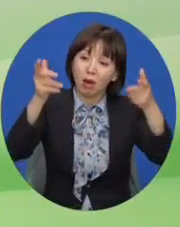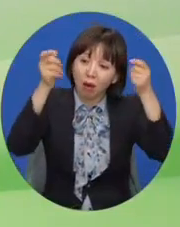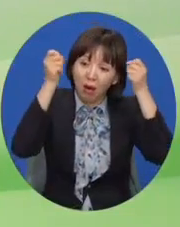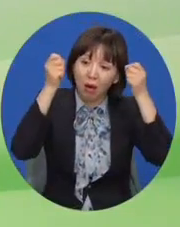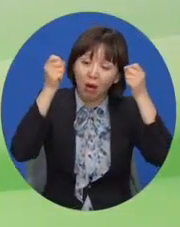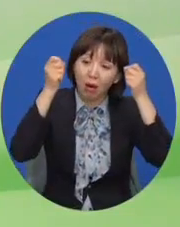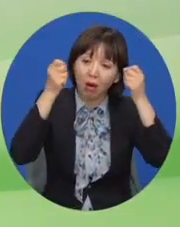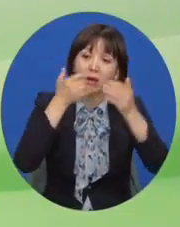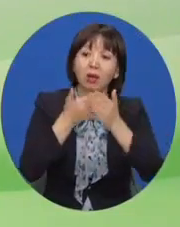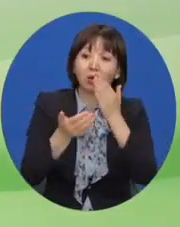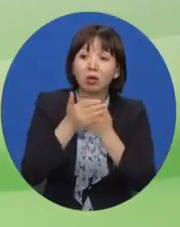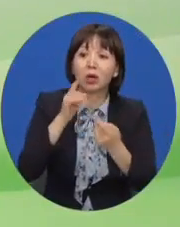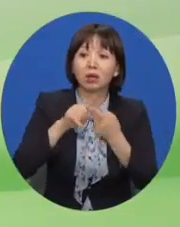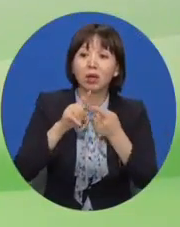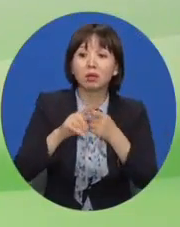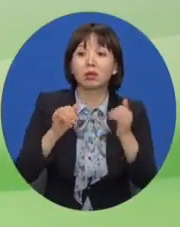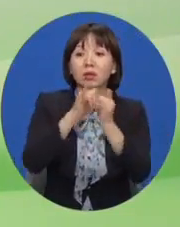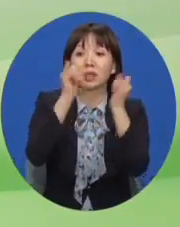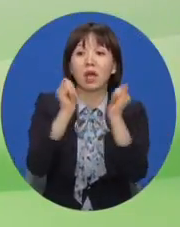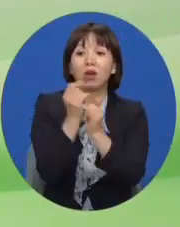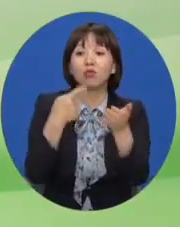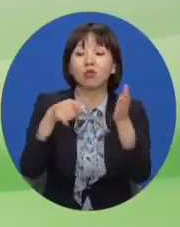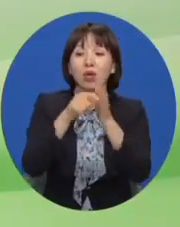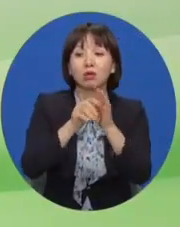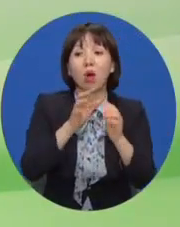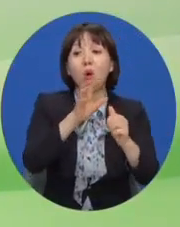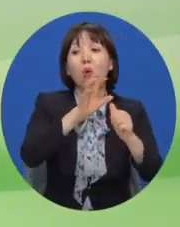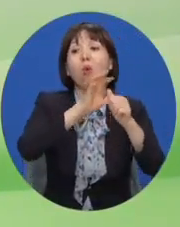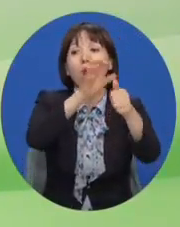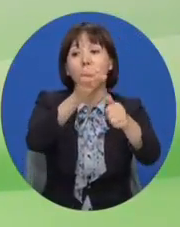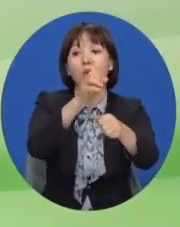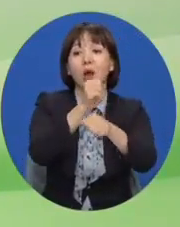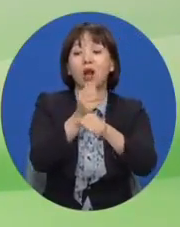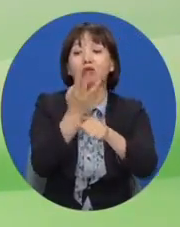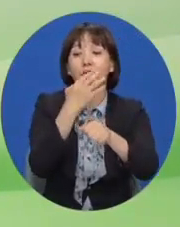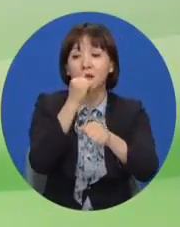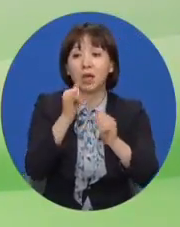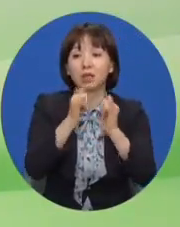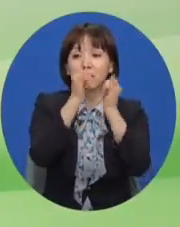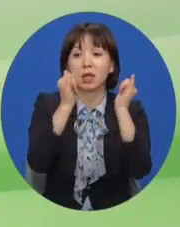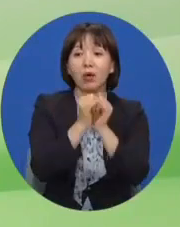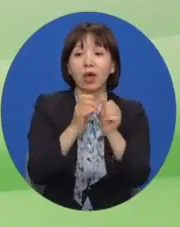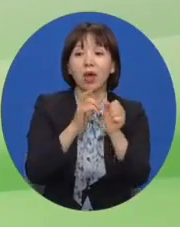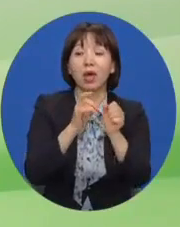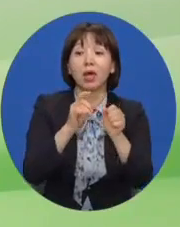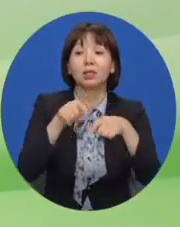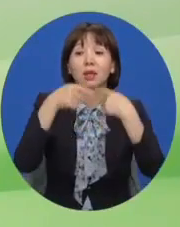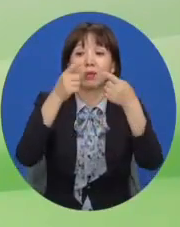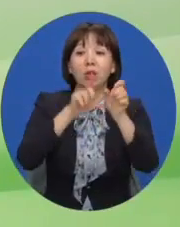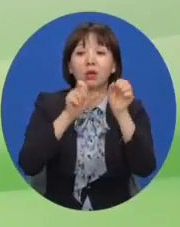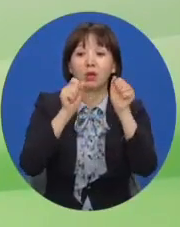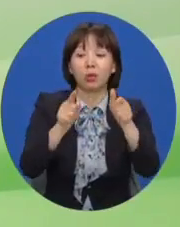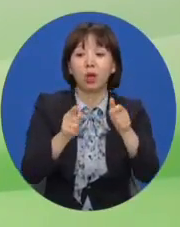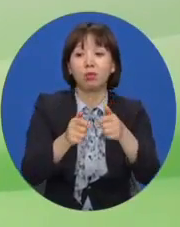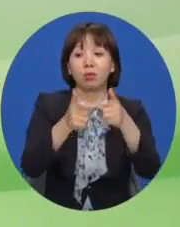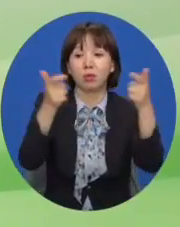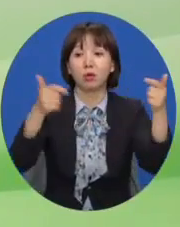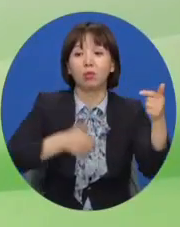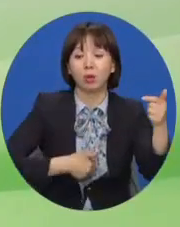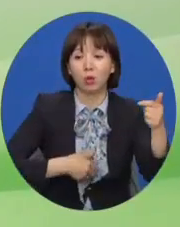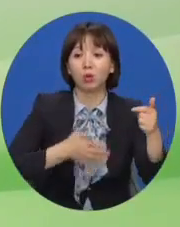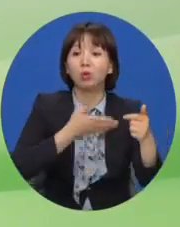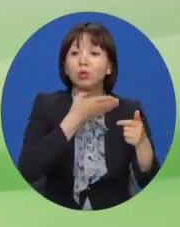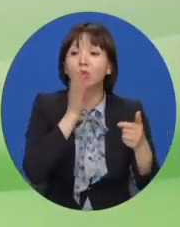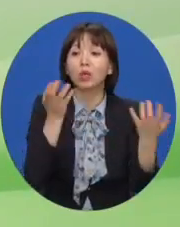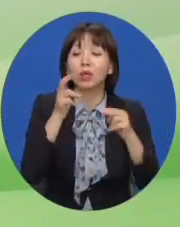위해서 다시 한번 쓸 수 있도록 백수시대에 맞게 사회 참여 기회를 넓혀야 된다 이렇게 생각합니다. 노인 일자리를 창출해야